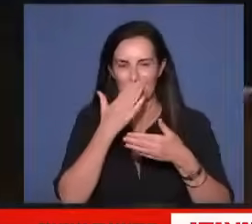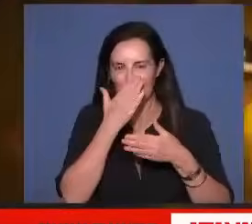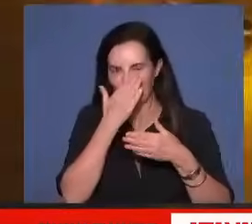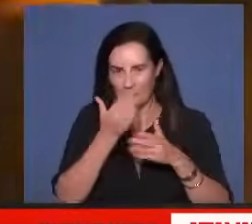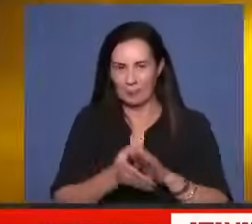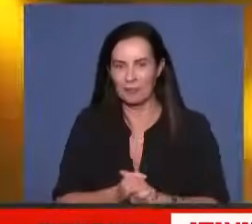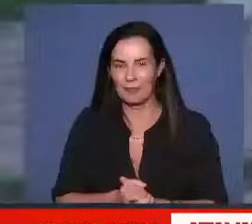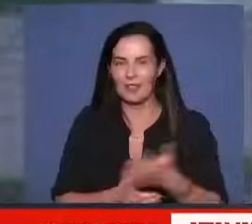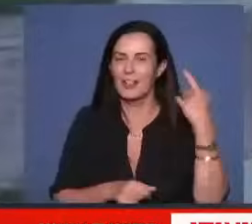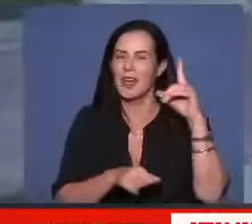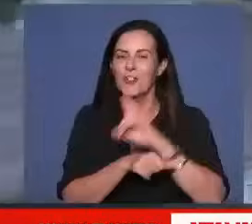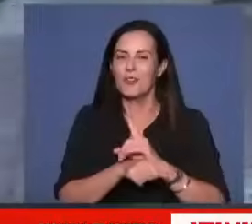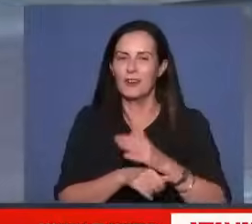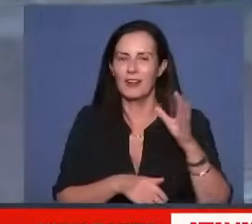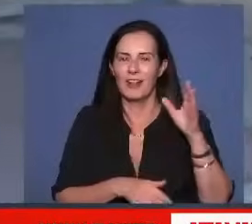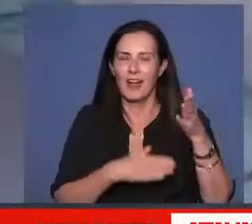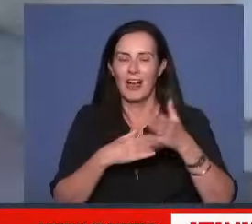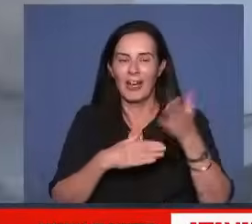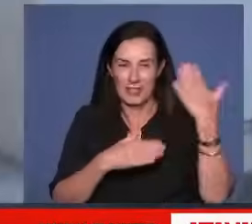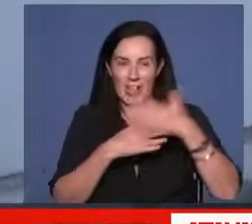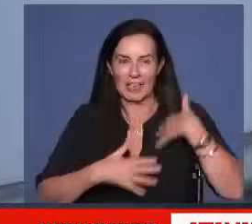איזה תקופה, יאללה. עוד הכתי אתה בהיריון.